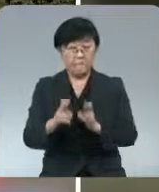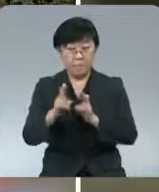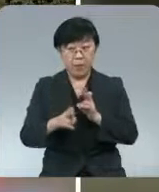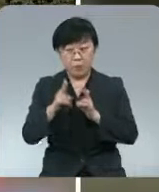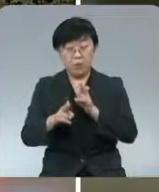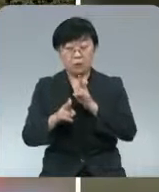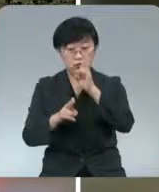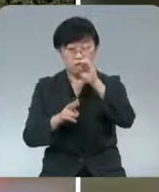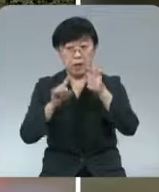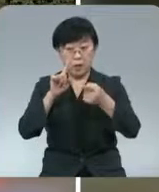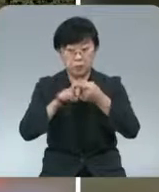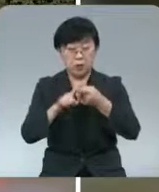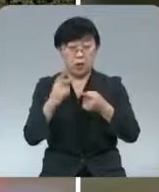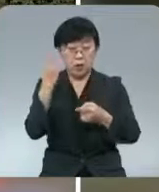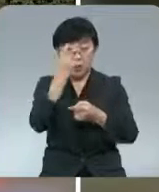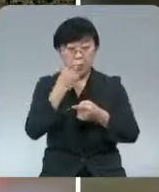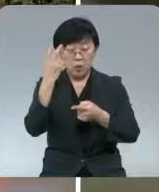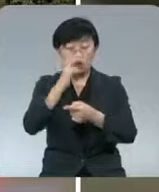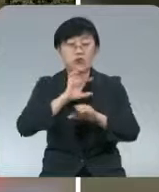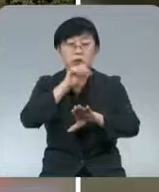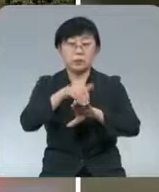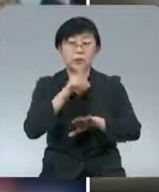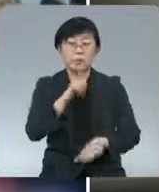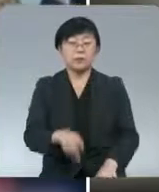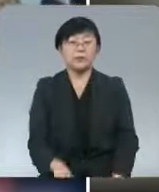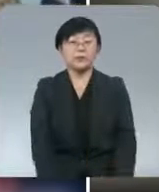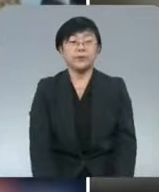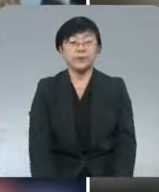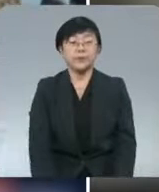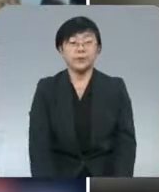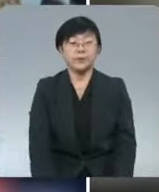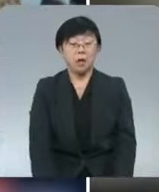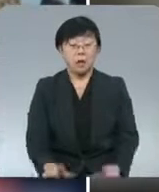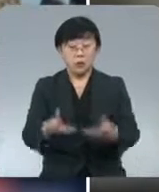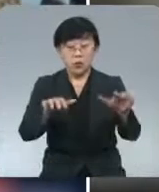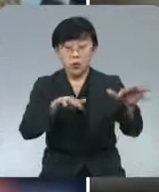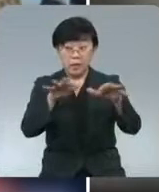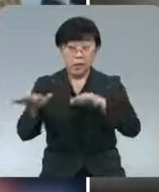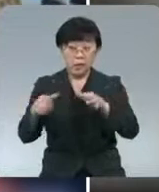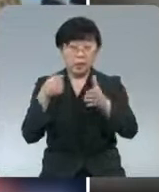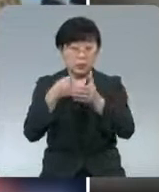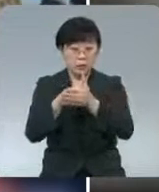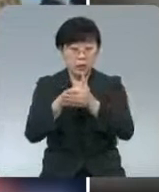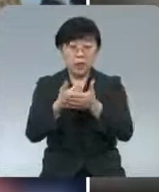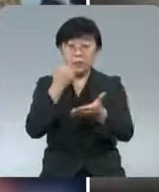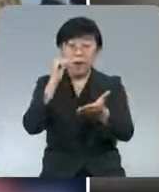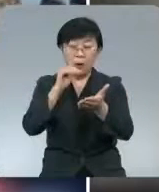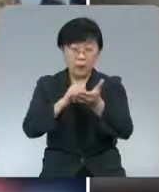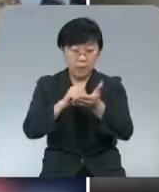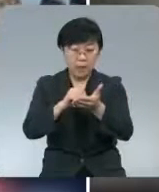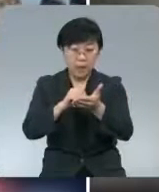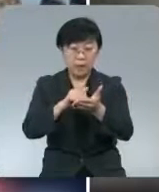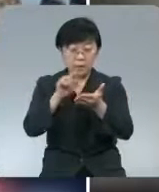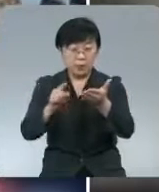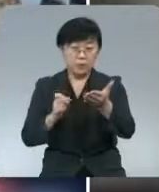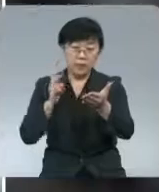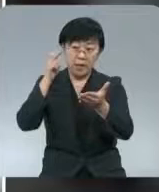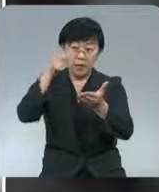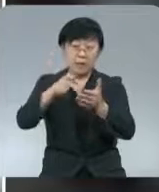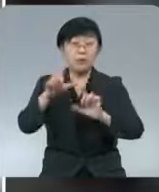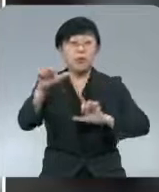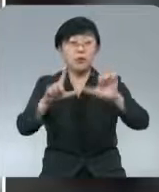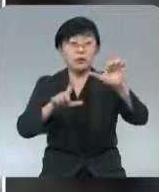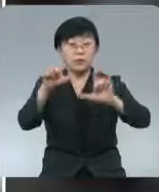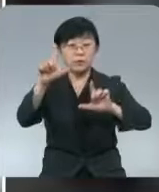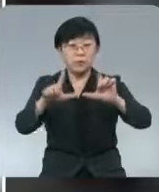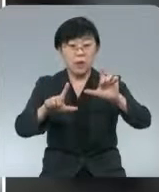Cơ Động đường sắt miền Bắc còn Công bố hình ảnh tên lửa nhắm trúng vào mục tiêu là một đảo đá thiết lập trên vùng biển phía đông đài truyền